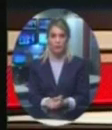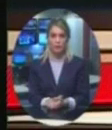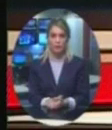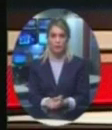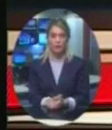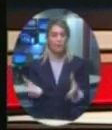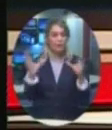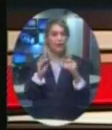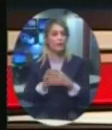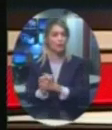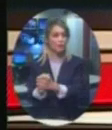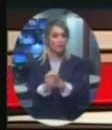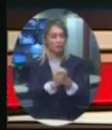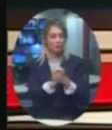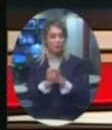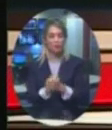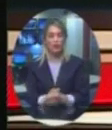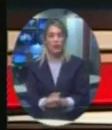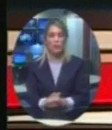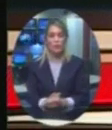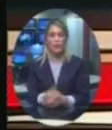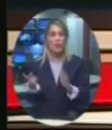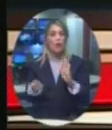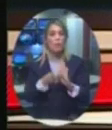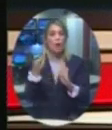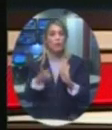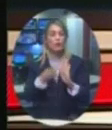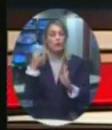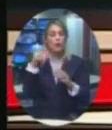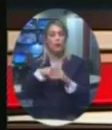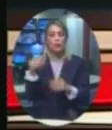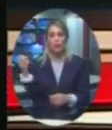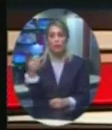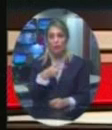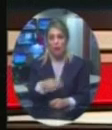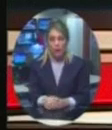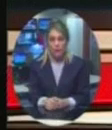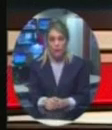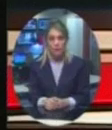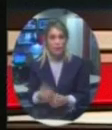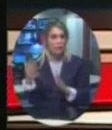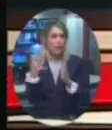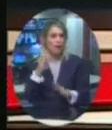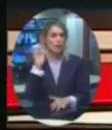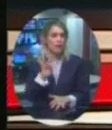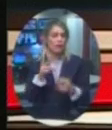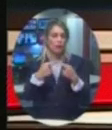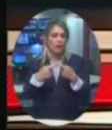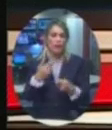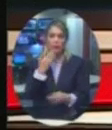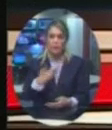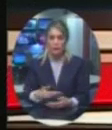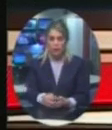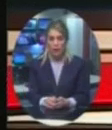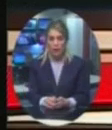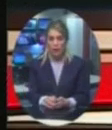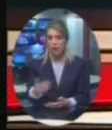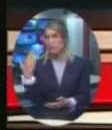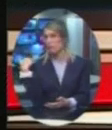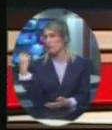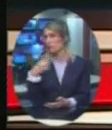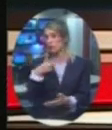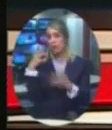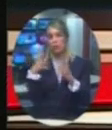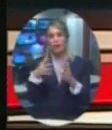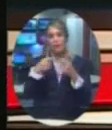ערב טוב ושלום רב לכם. בפעם השנייה בשבועיים התקפה נגד חברי כנסת מישראל. לפני שבועיים הותקף חבר הכנסת